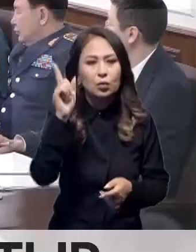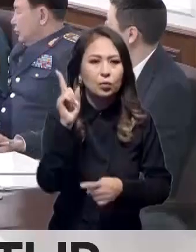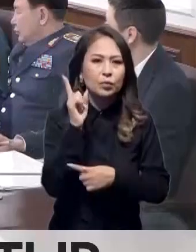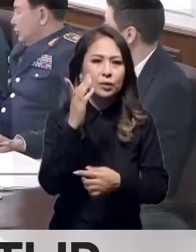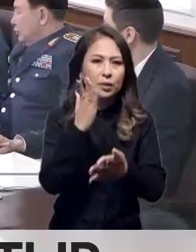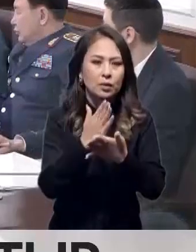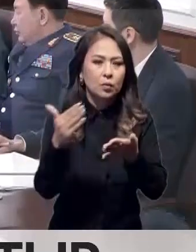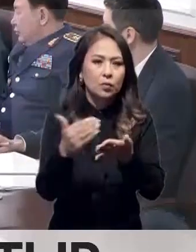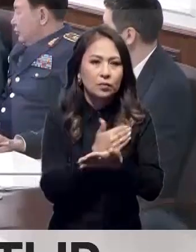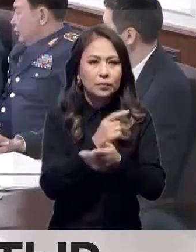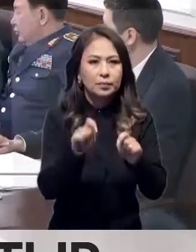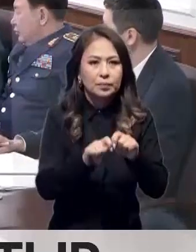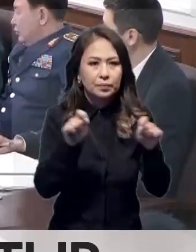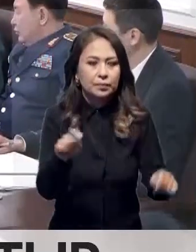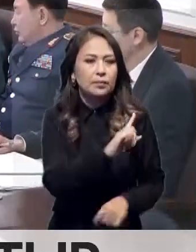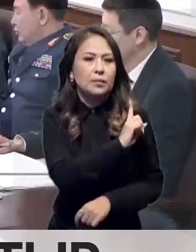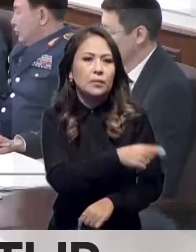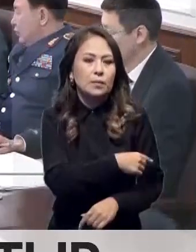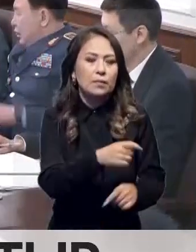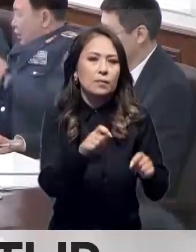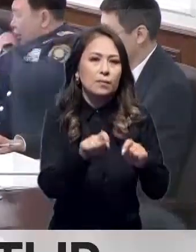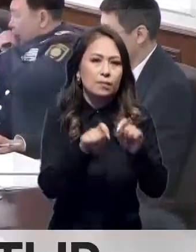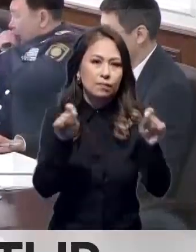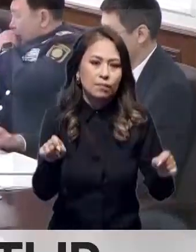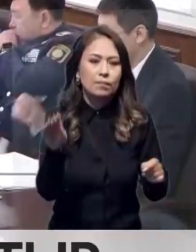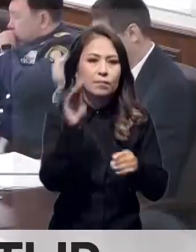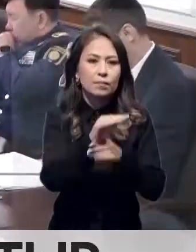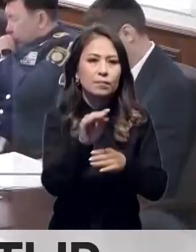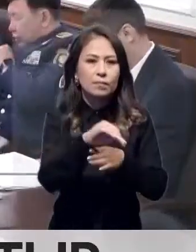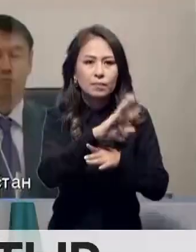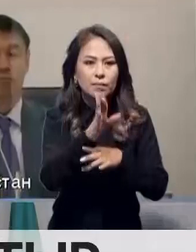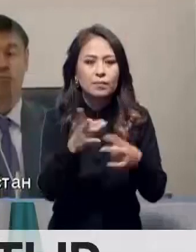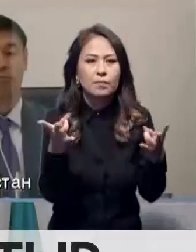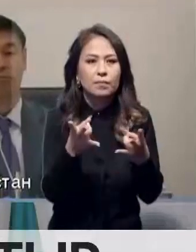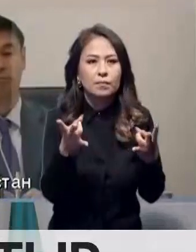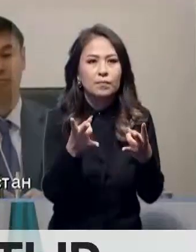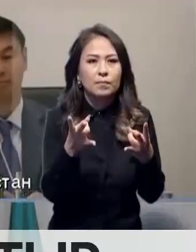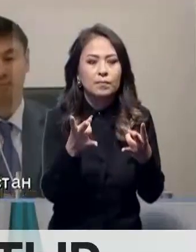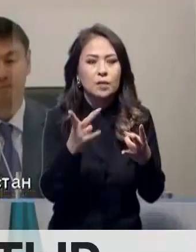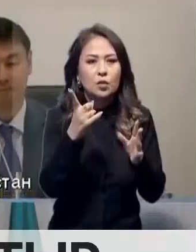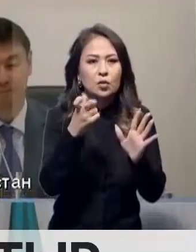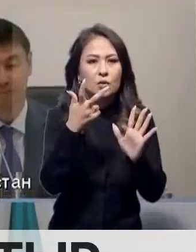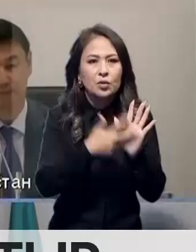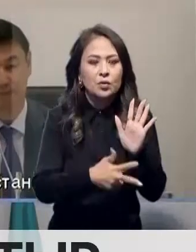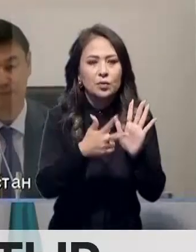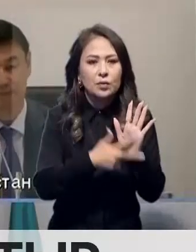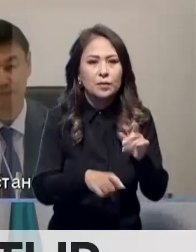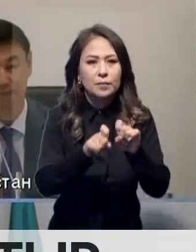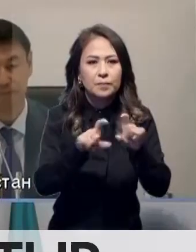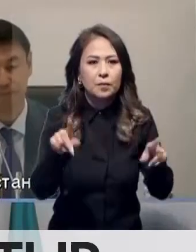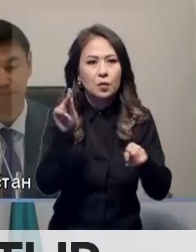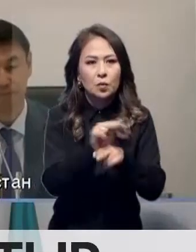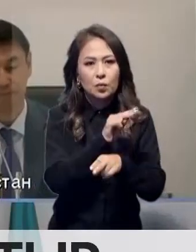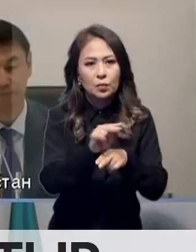бағыттағы жұмыстарды күшейтіп, жаңа мектептердің іске қосылуын қамтамасыз ету қажет. 180 мектепте күрделі